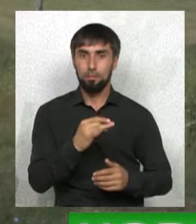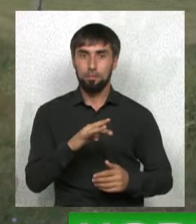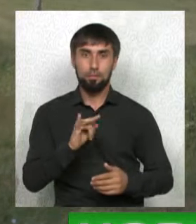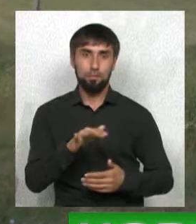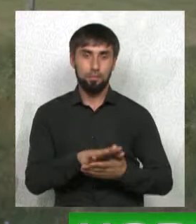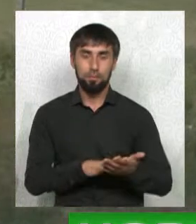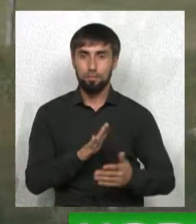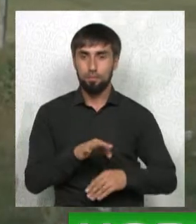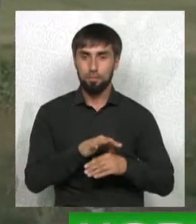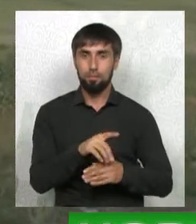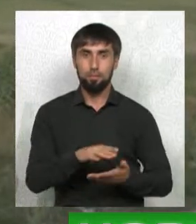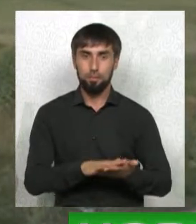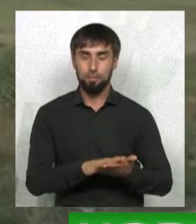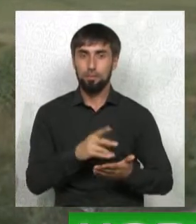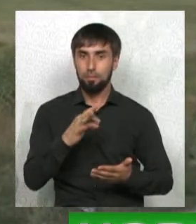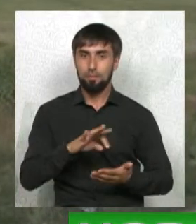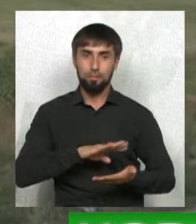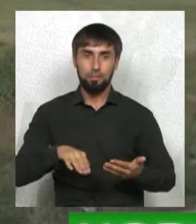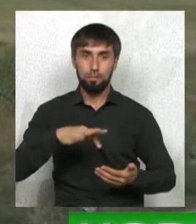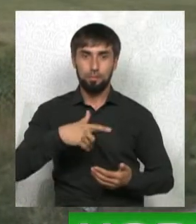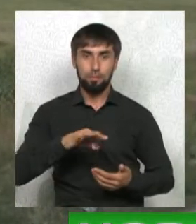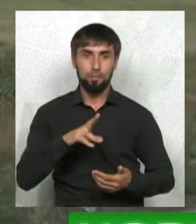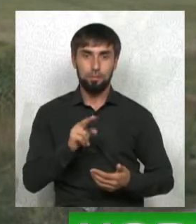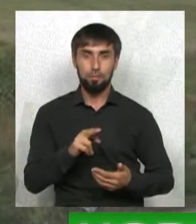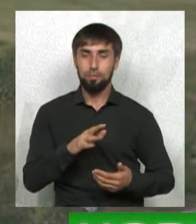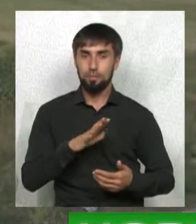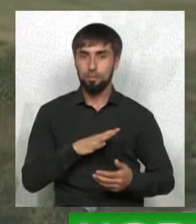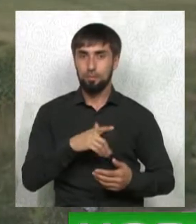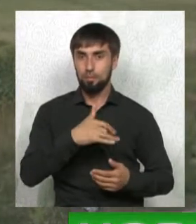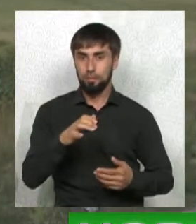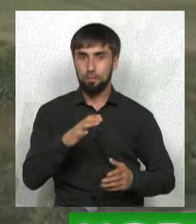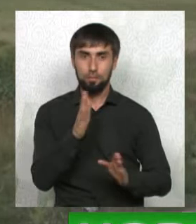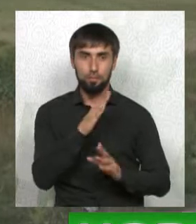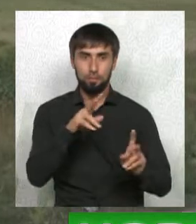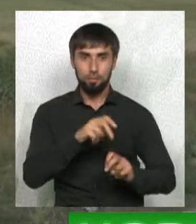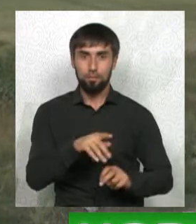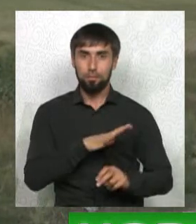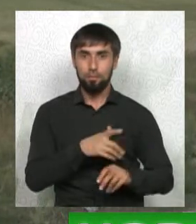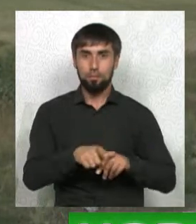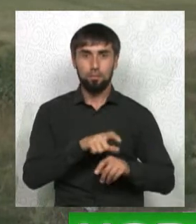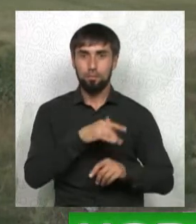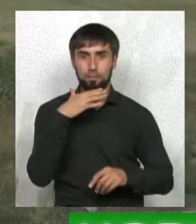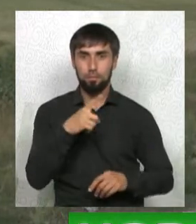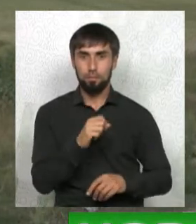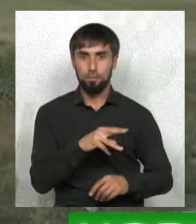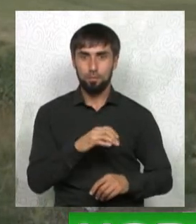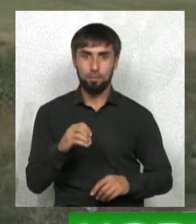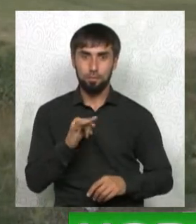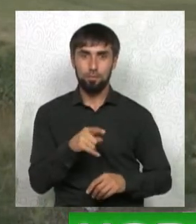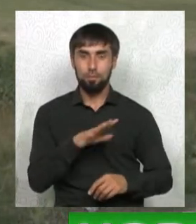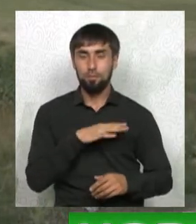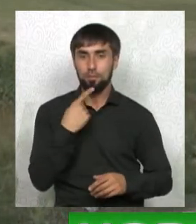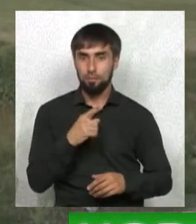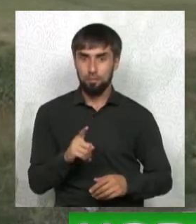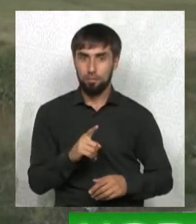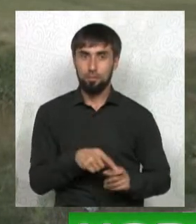дальше проведение рекультивации. Но после того, как состоялась государственная экологическая экспертиза, там было очень много замечаний, и в этих замечаниях было указано,